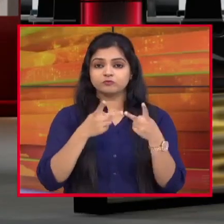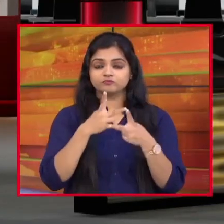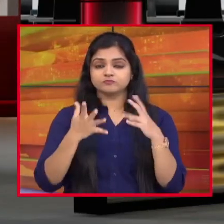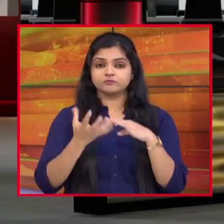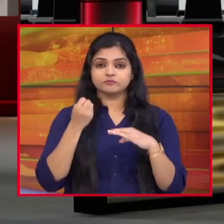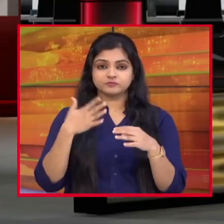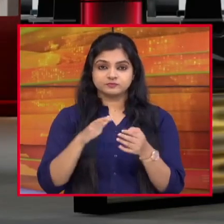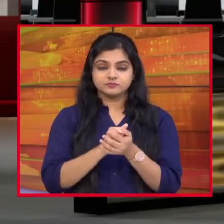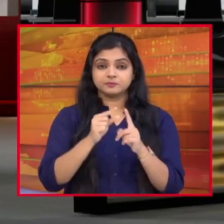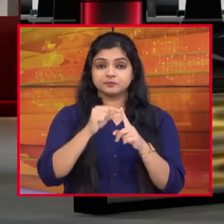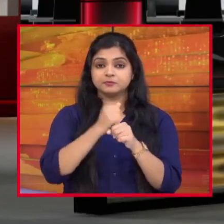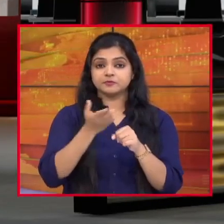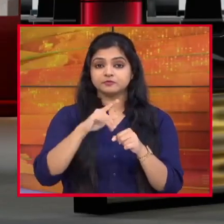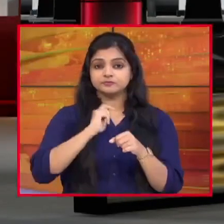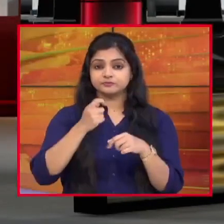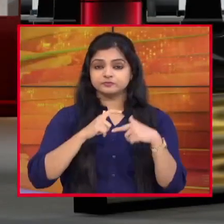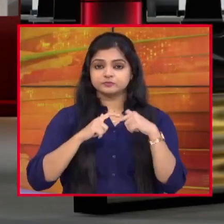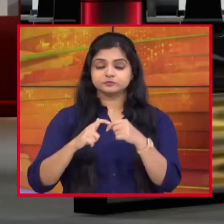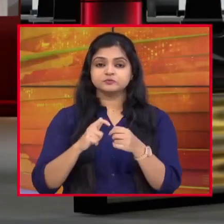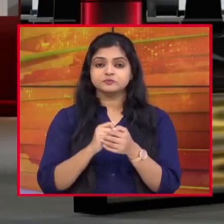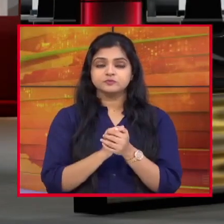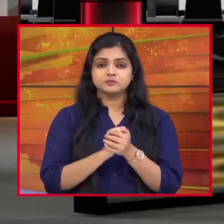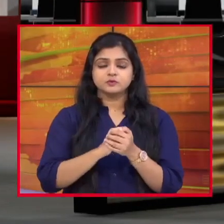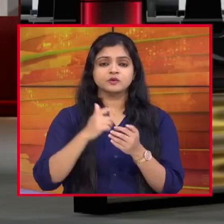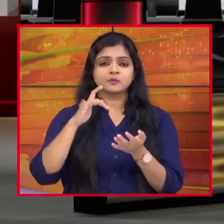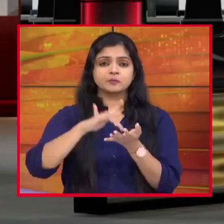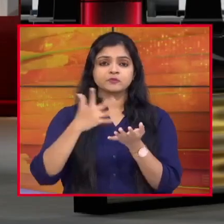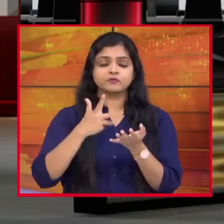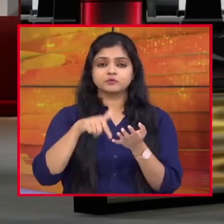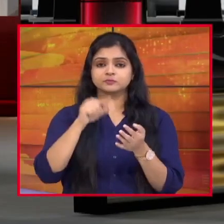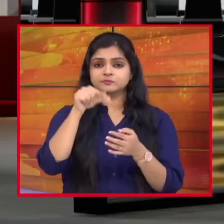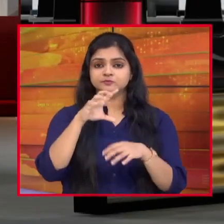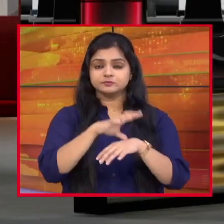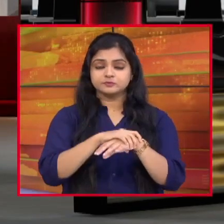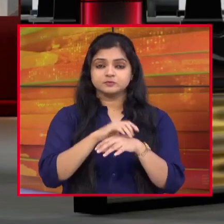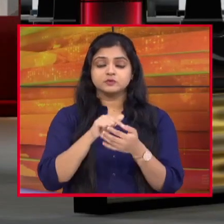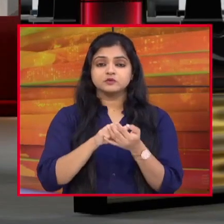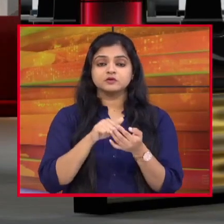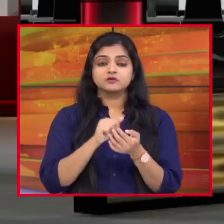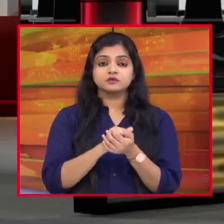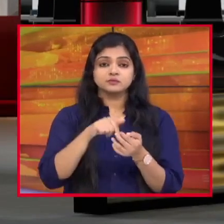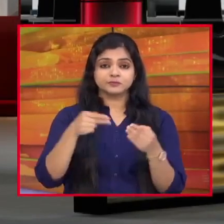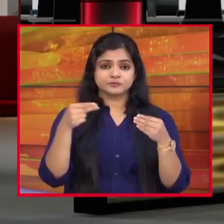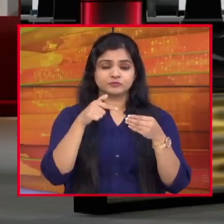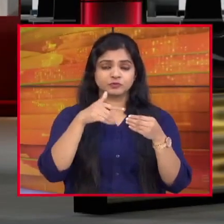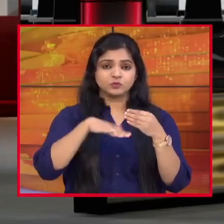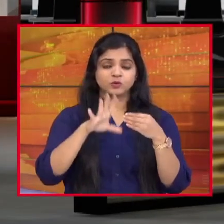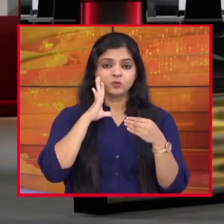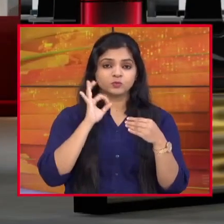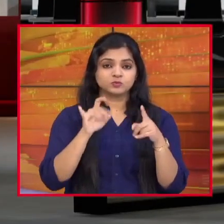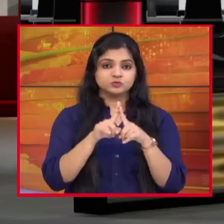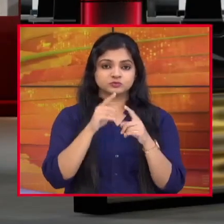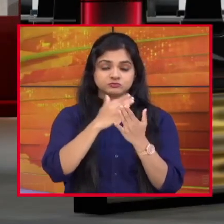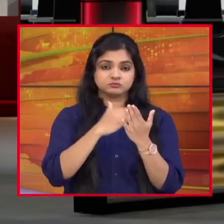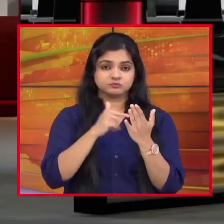വിശദാംശങ്ങളുമായി പാലക്കാട് നിന്ന് നിഖിൽ പ്രമേഷ് ചേരുന്നുണ്ട്. നിഖിൽ, എവിടെ നിന്നാണ് ഈ പ്രതി പിടിയിലാകുന്നത്? ഒപ്പം തന്നെ ഇയാളുടെ കയ്യിലുള്ള പെൻഡ്രൈവിലുള്ളത് ചില നിർണായക വിവരങ്ങൾ എന്ന